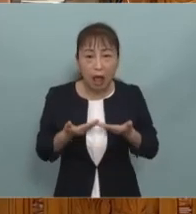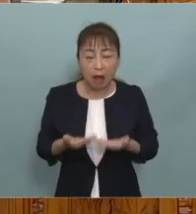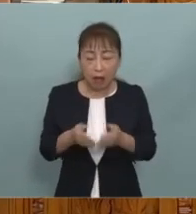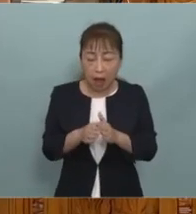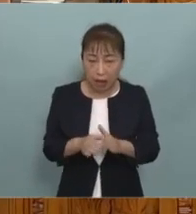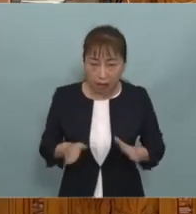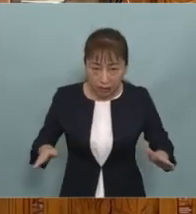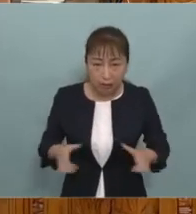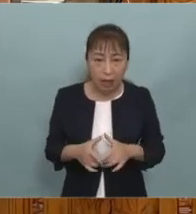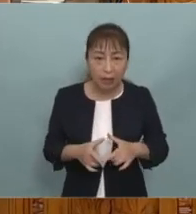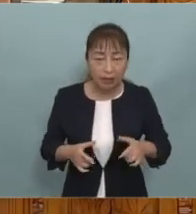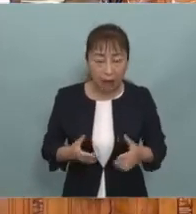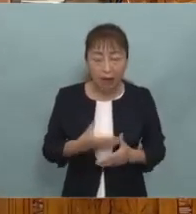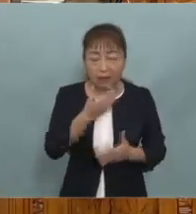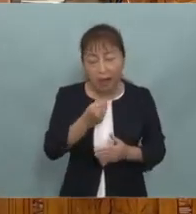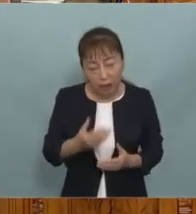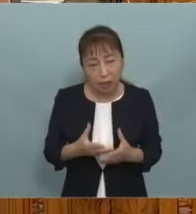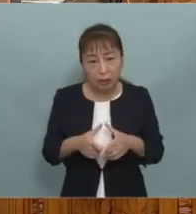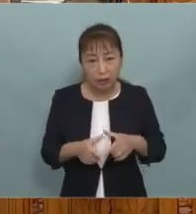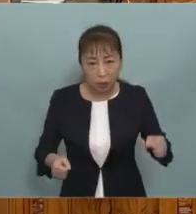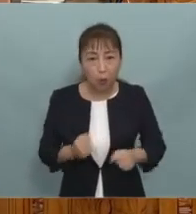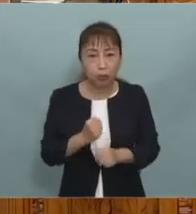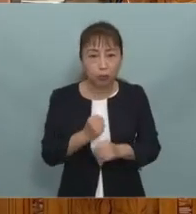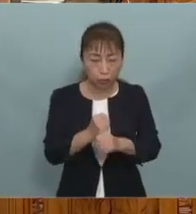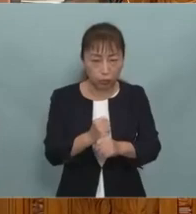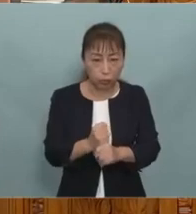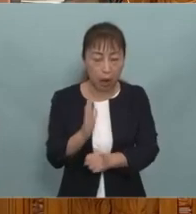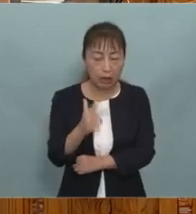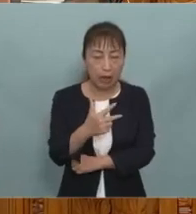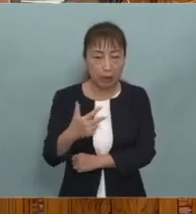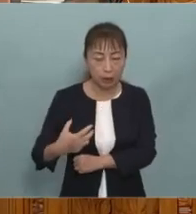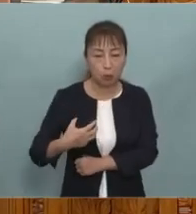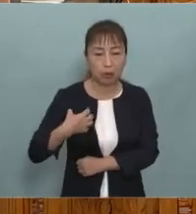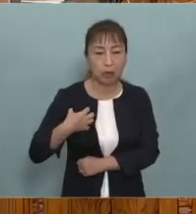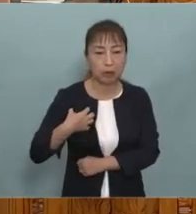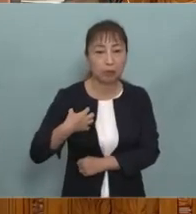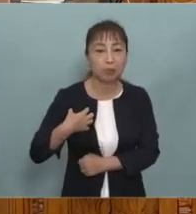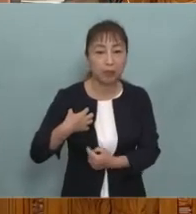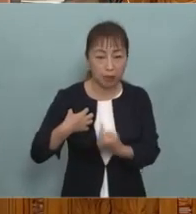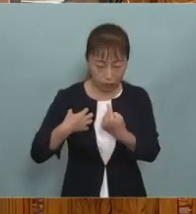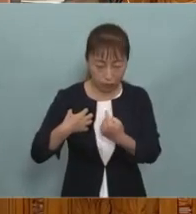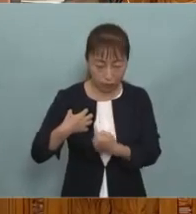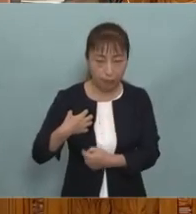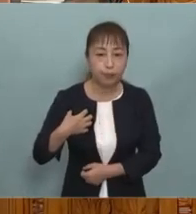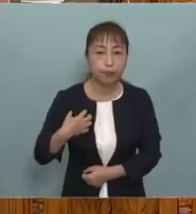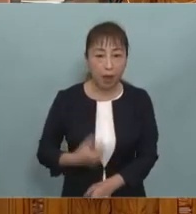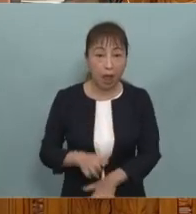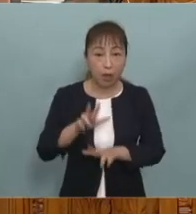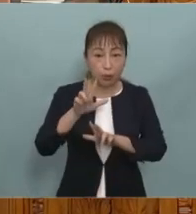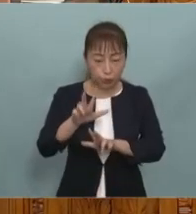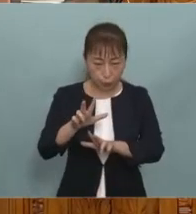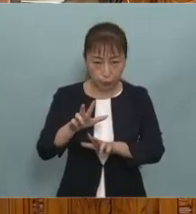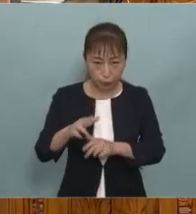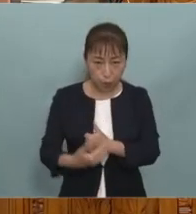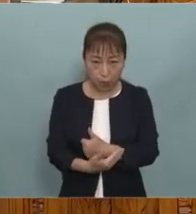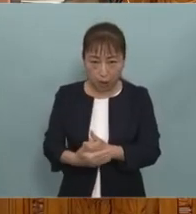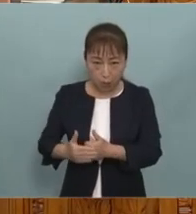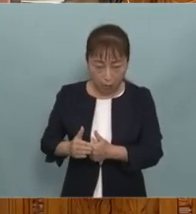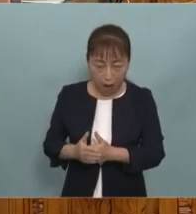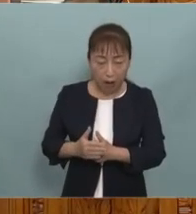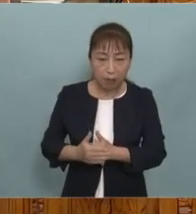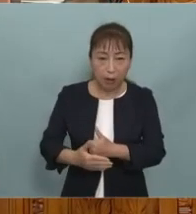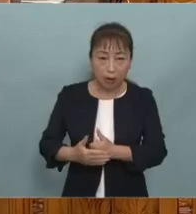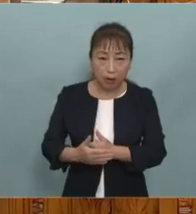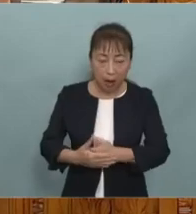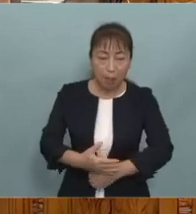日本を再構築するそれが政治の責任ですそのために私はルールを守る日本